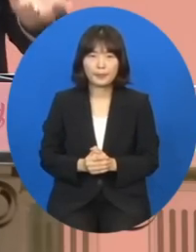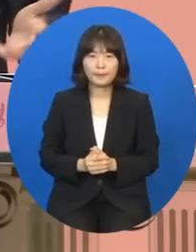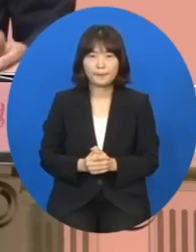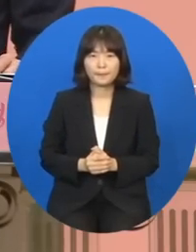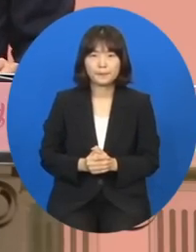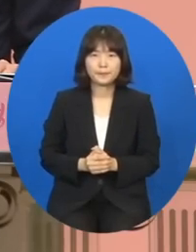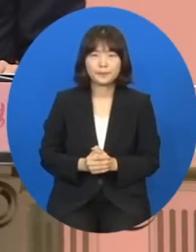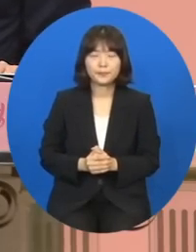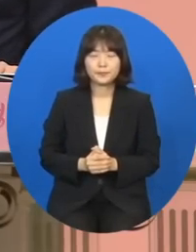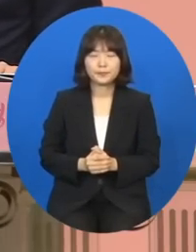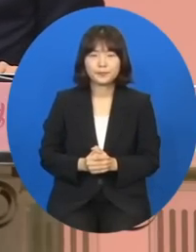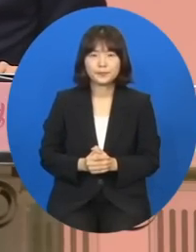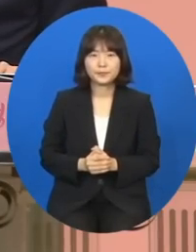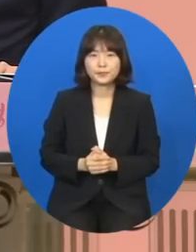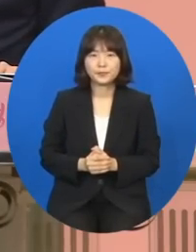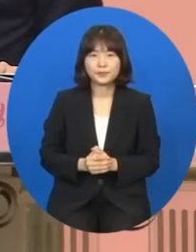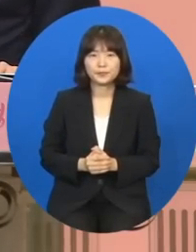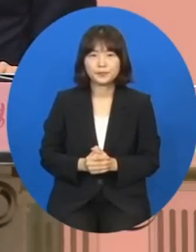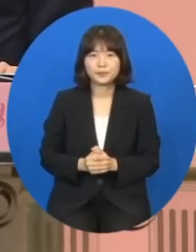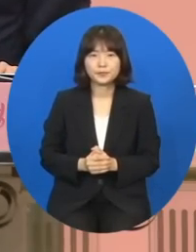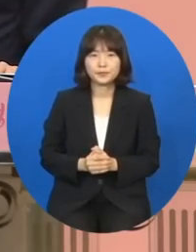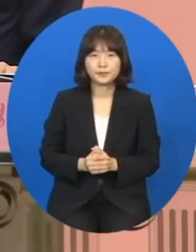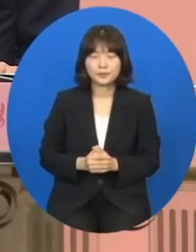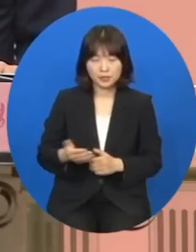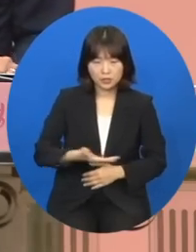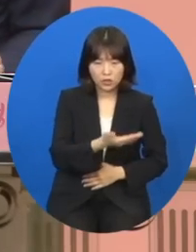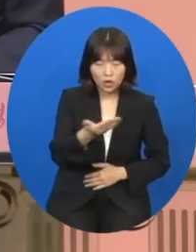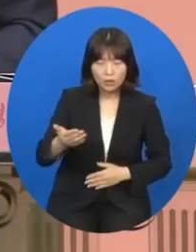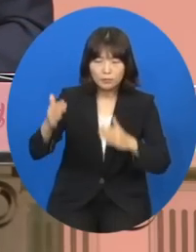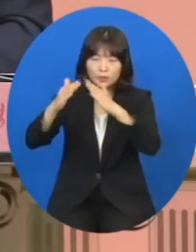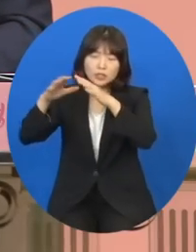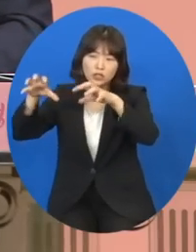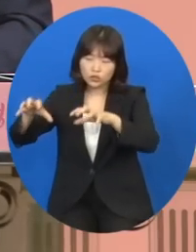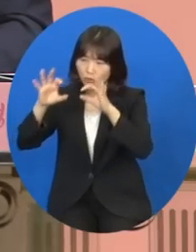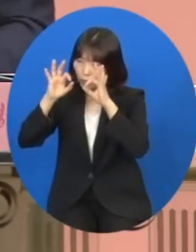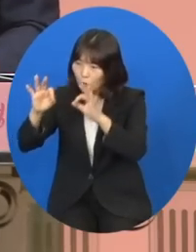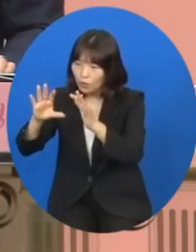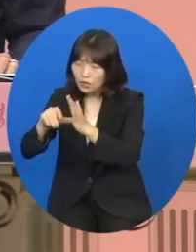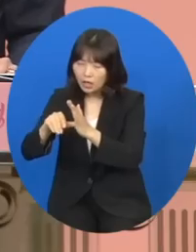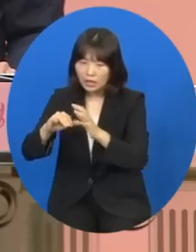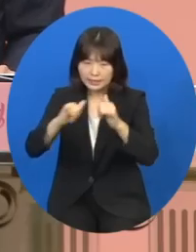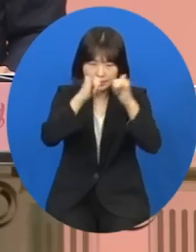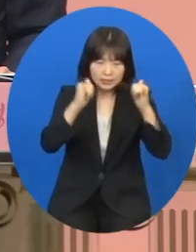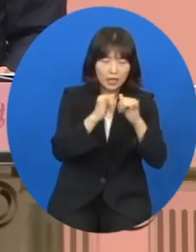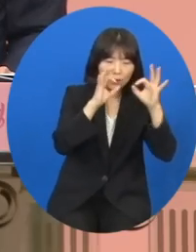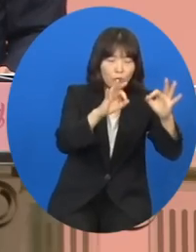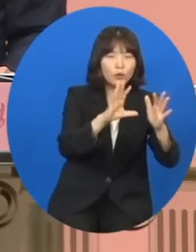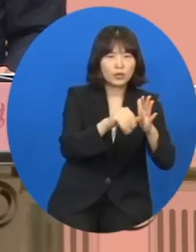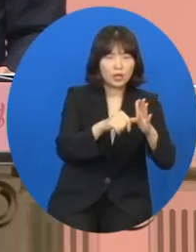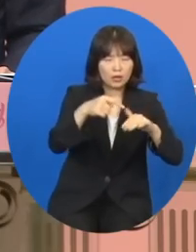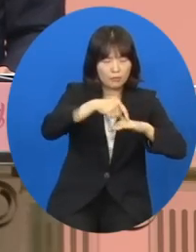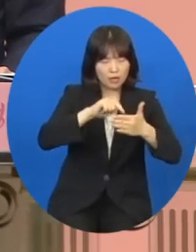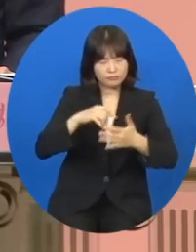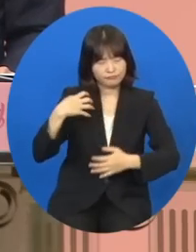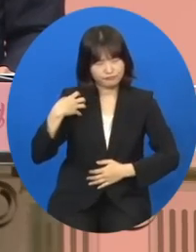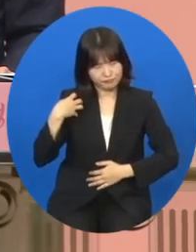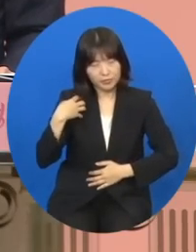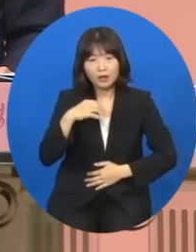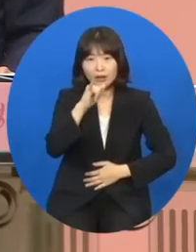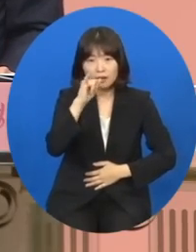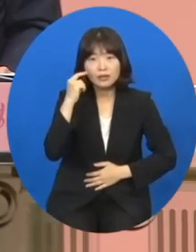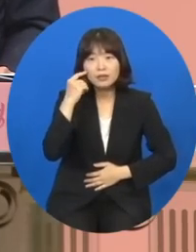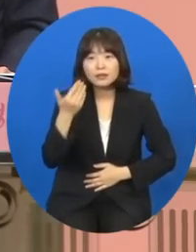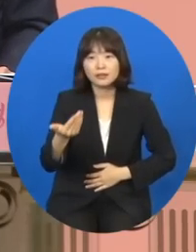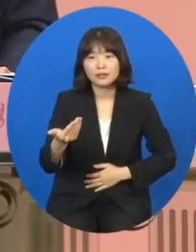lsi led 이후 영업을 와 용 여러분 여러분의 이웃들을 볼 때 사회를 볼 때 여러분 마음에 부담이 오십니까